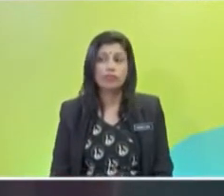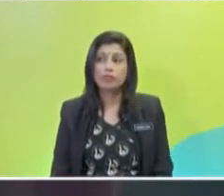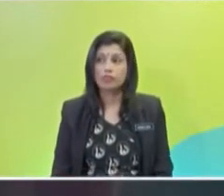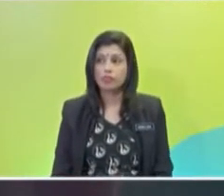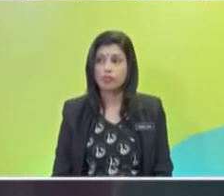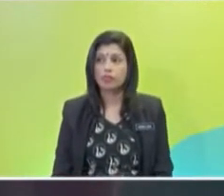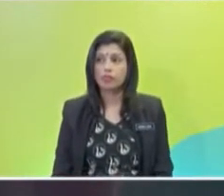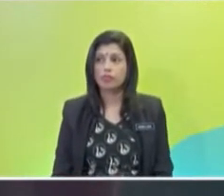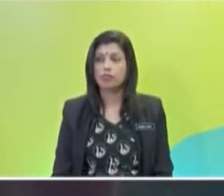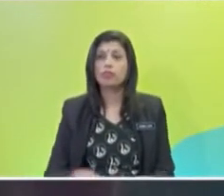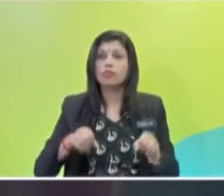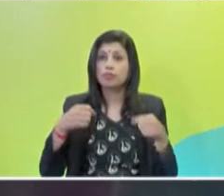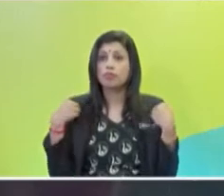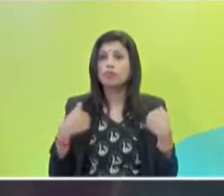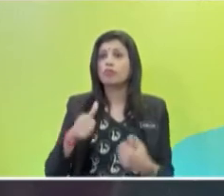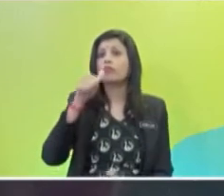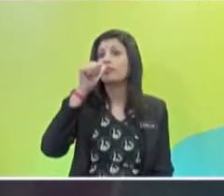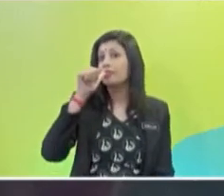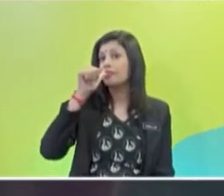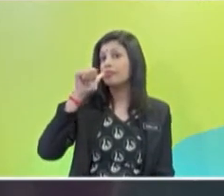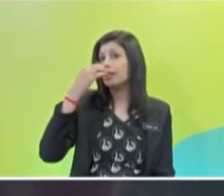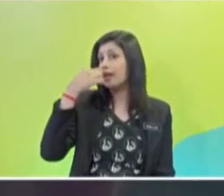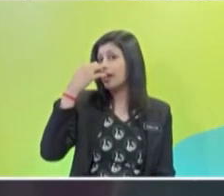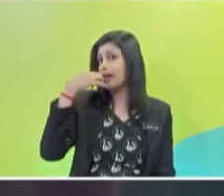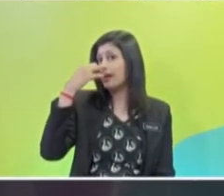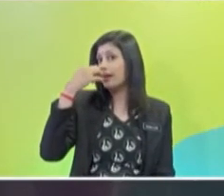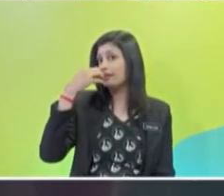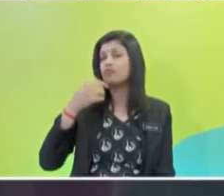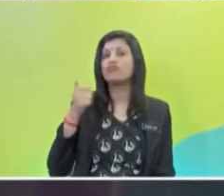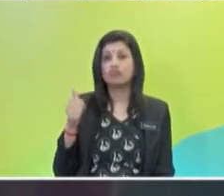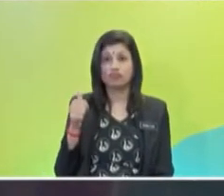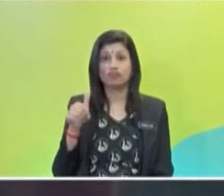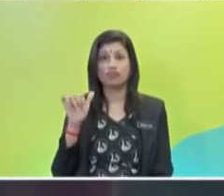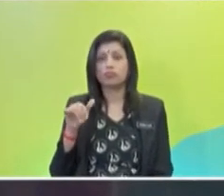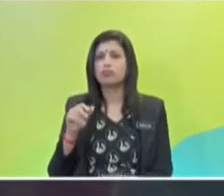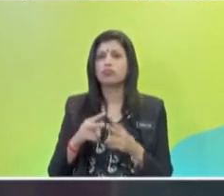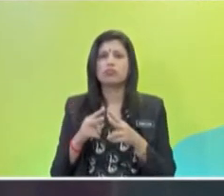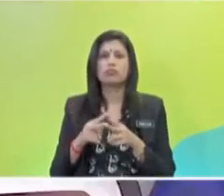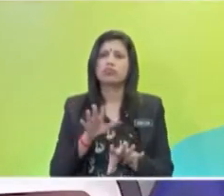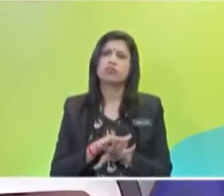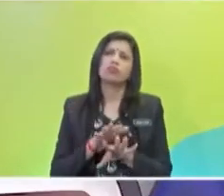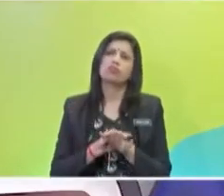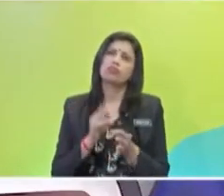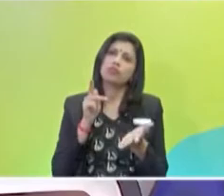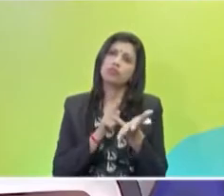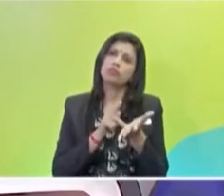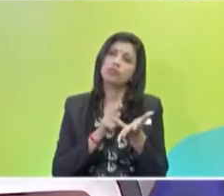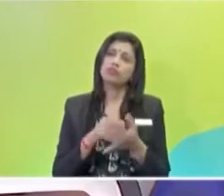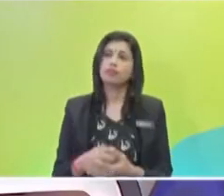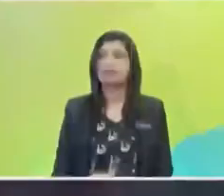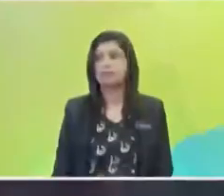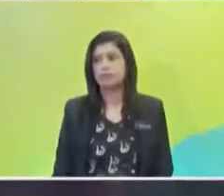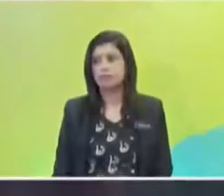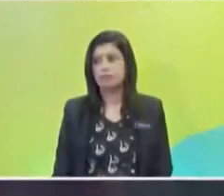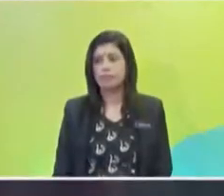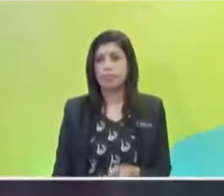saya pernah minum jus nanas. Ya, yeah, jus nanas antara minuman yang sangat berkhasiat. Kalau cikgu, cikgu suka makan apa